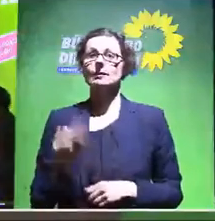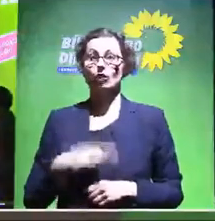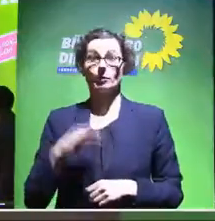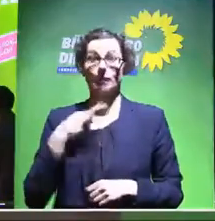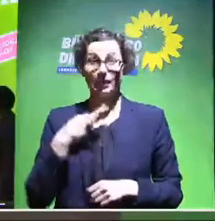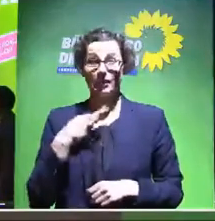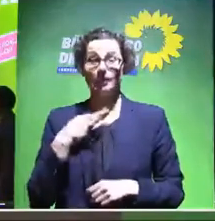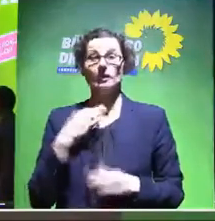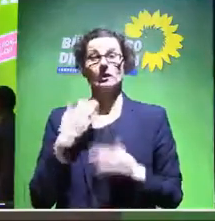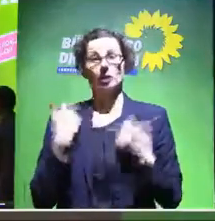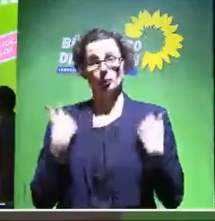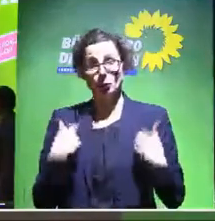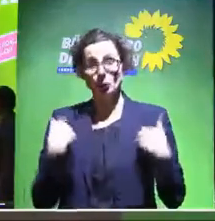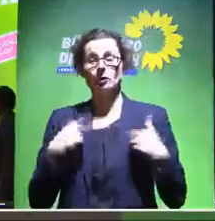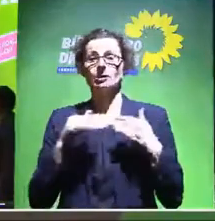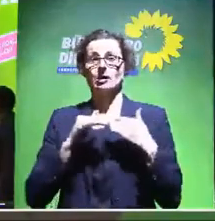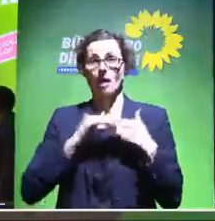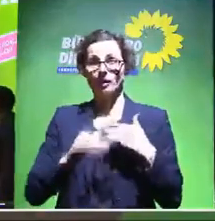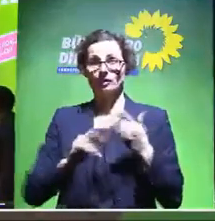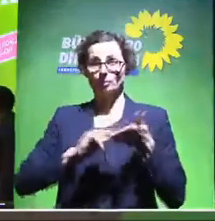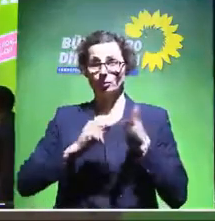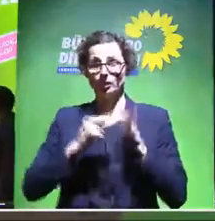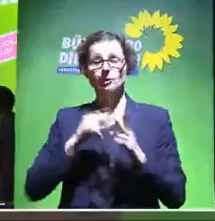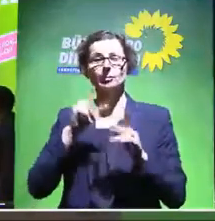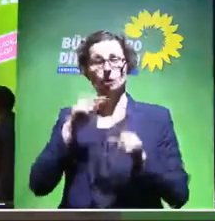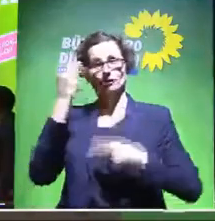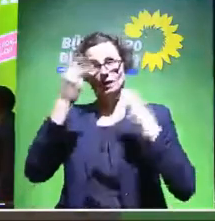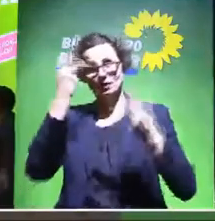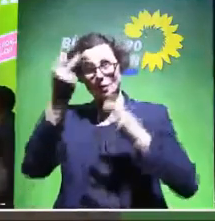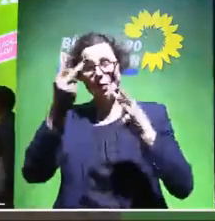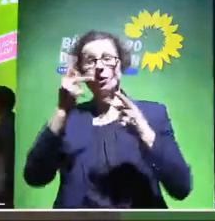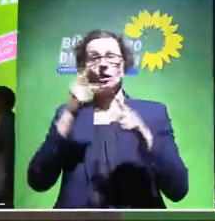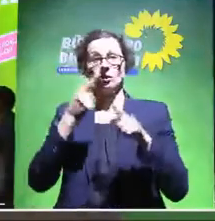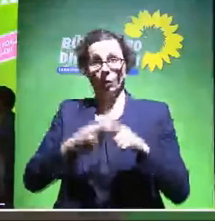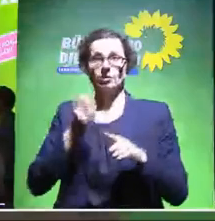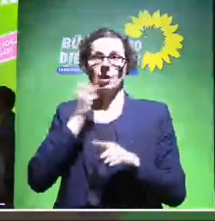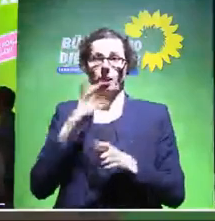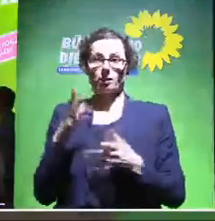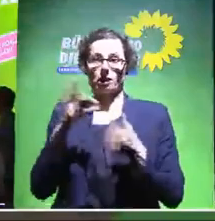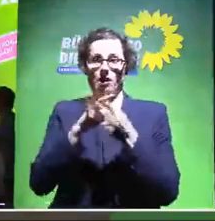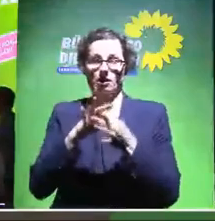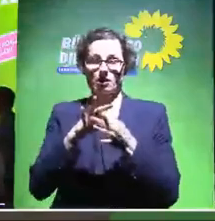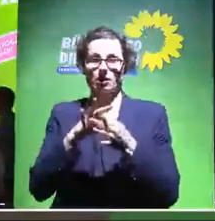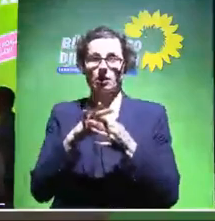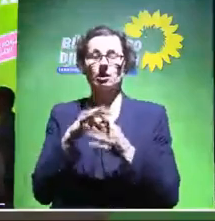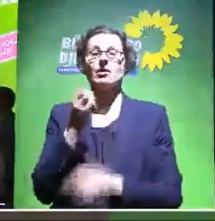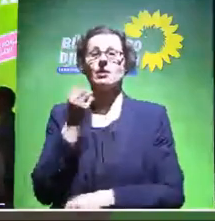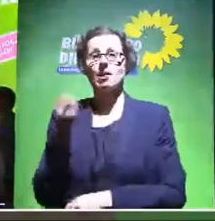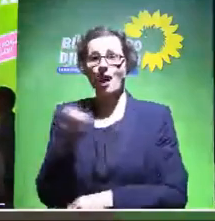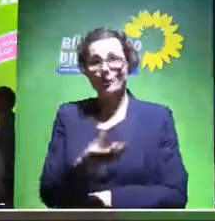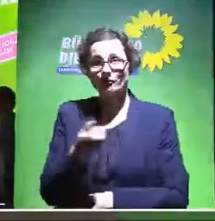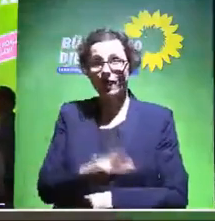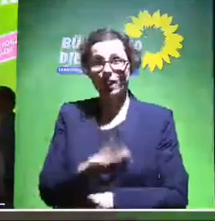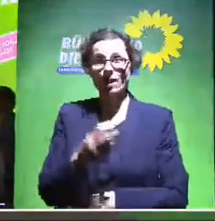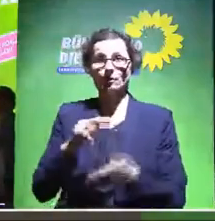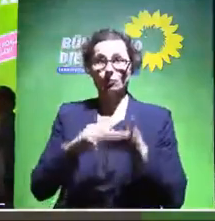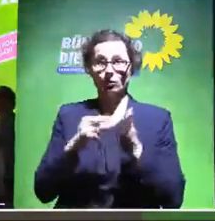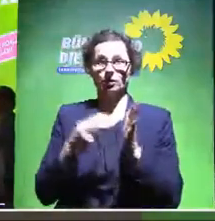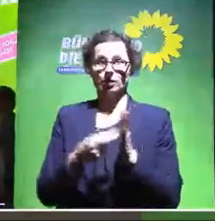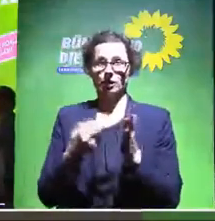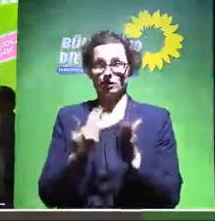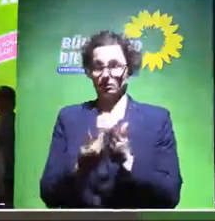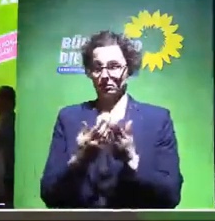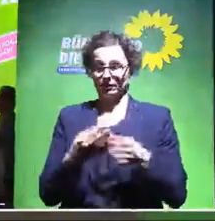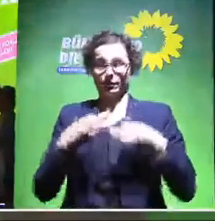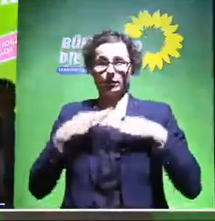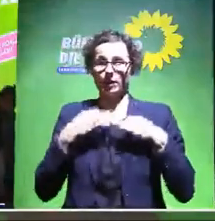Für mich ist grüne Landespolitik immer Visionen aufs Alltägliche runterzubrechen. Und in der Abfallpolitik, da ist meine Vision Null Müll